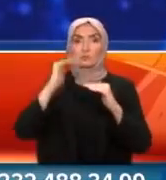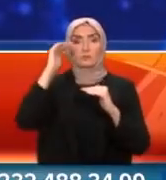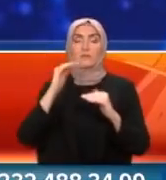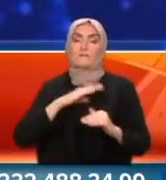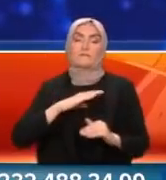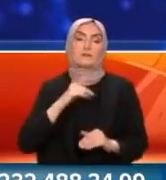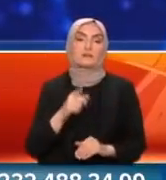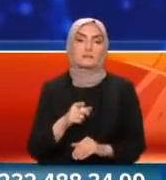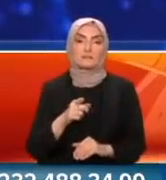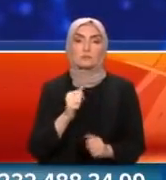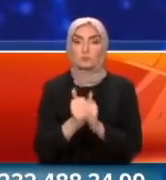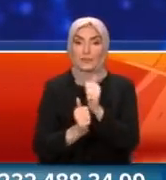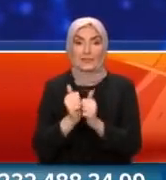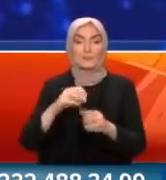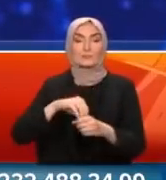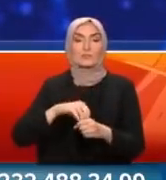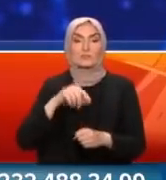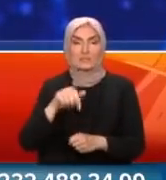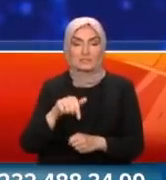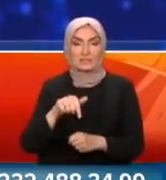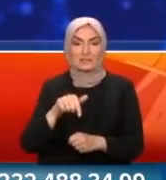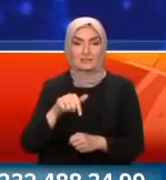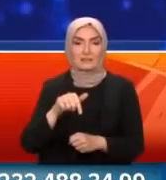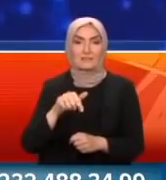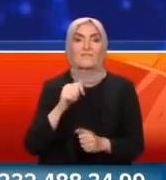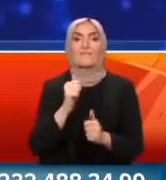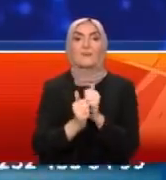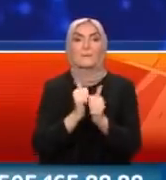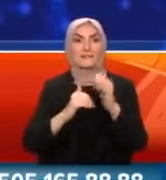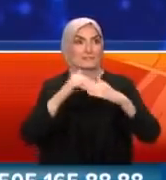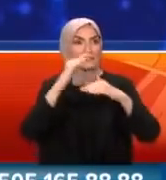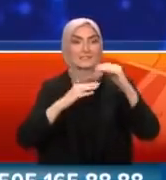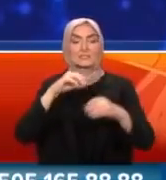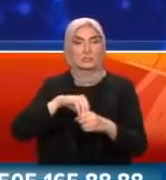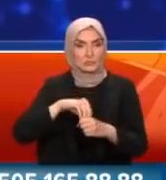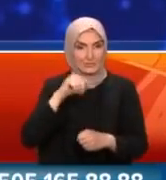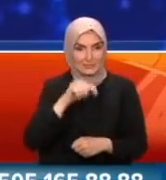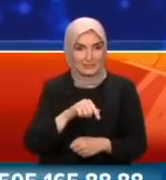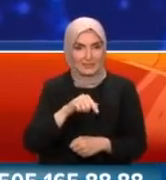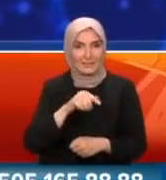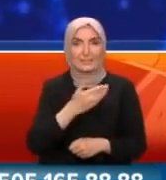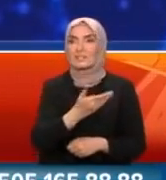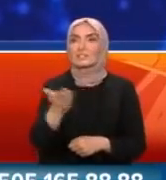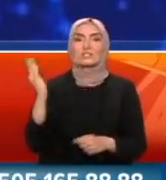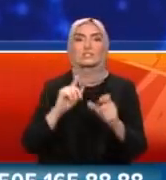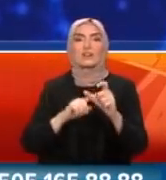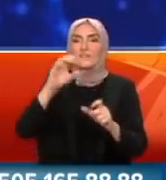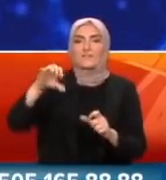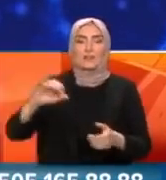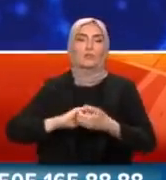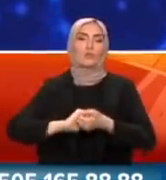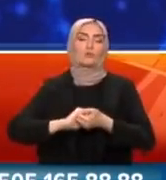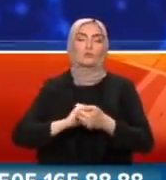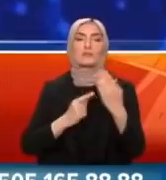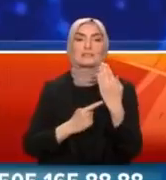fabrikanın inşasında kullanacağımız çevre dostu teknolojilerle bu alanda